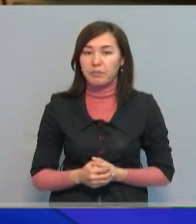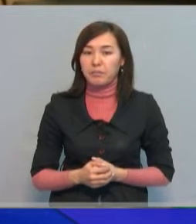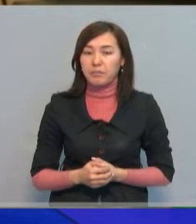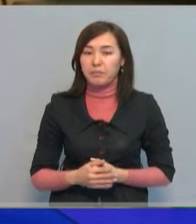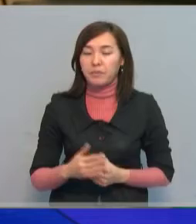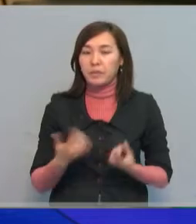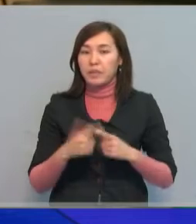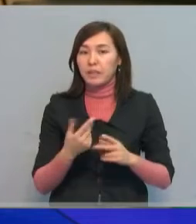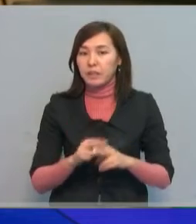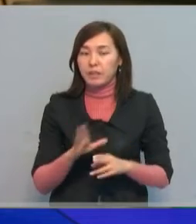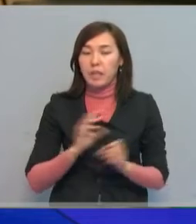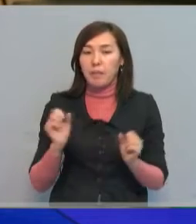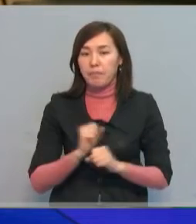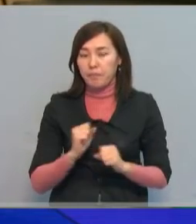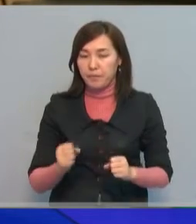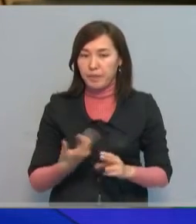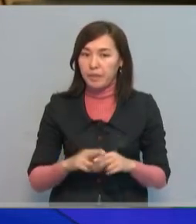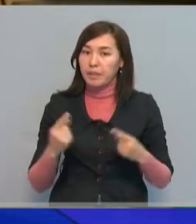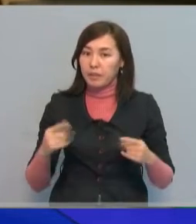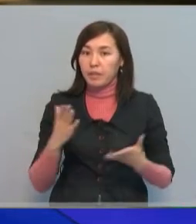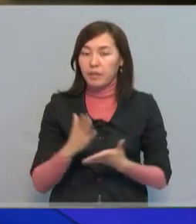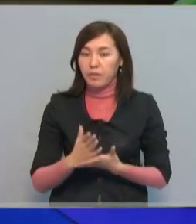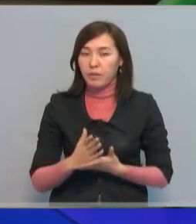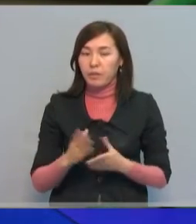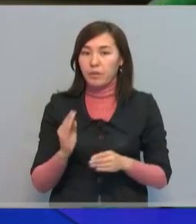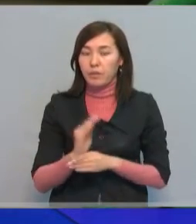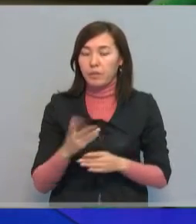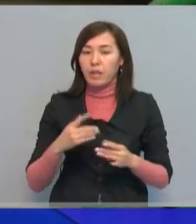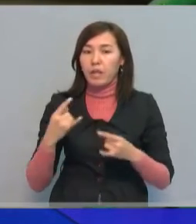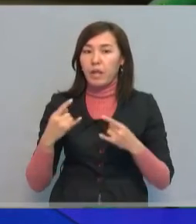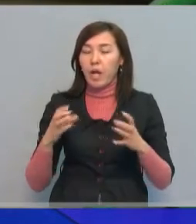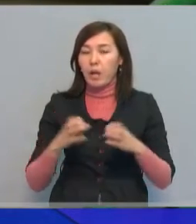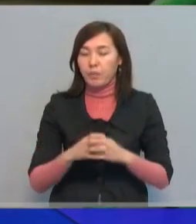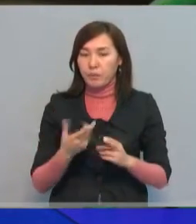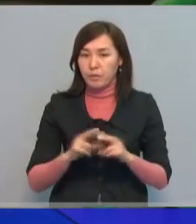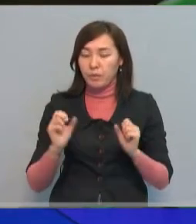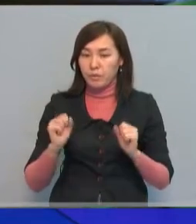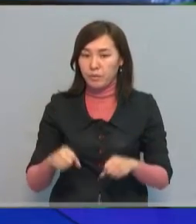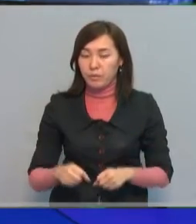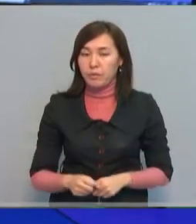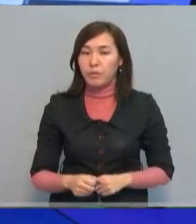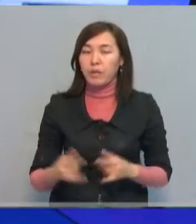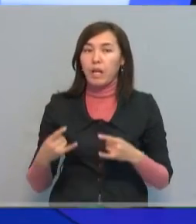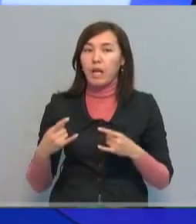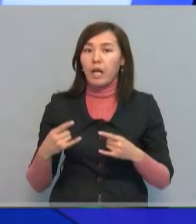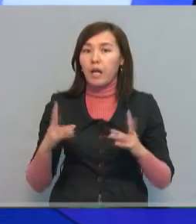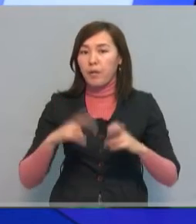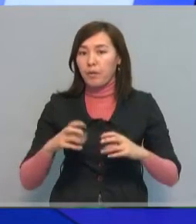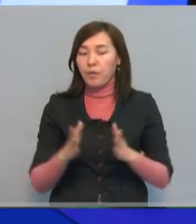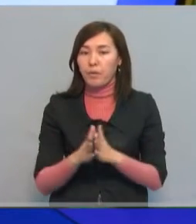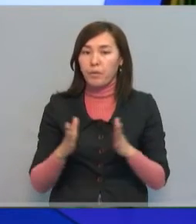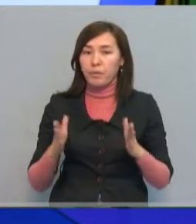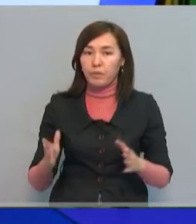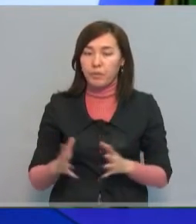Со старым аппаратом такое было невозможно. Кроме того, здесь есть дополнительный диагностический комплекс, который позволяет диагностировать